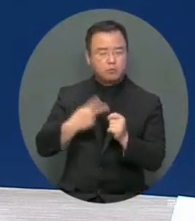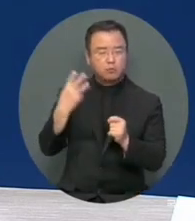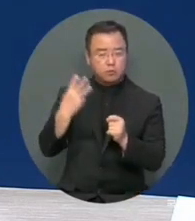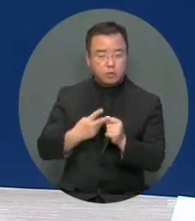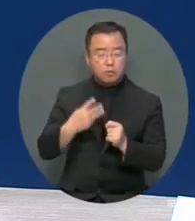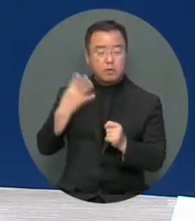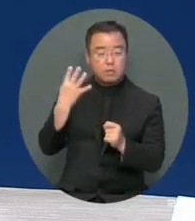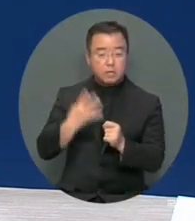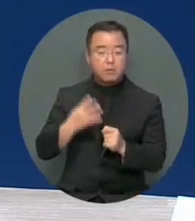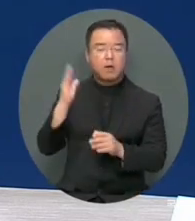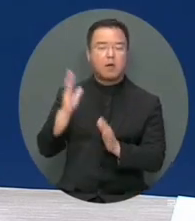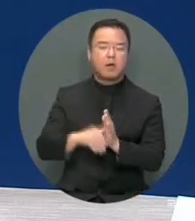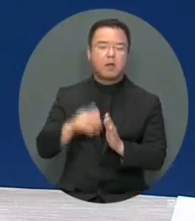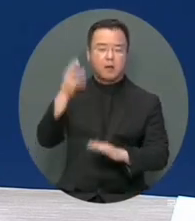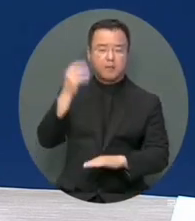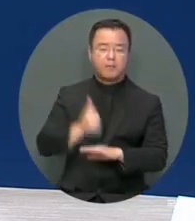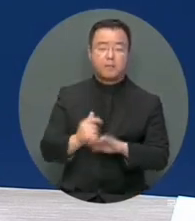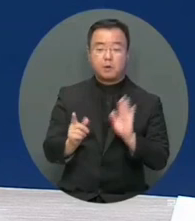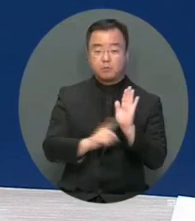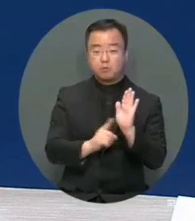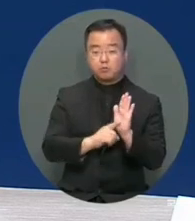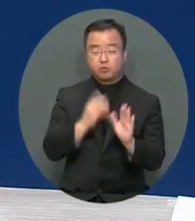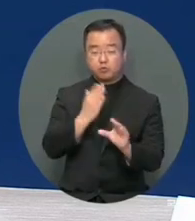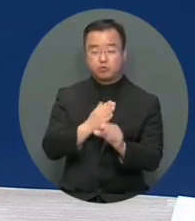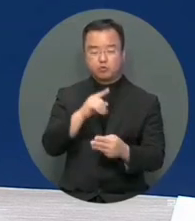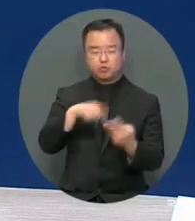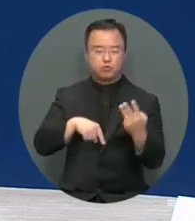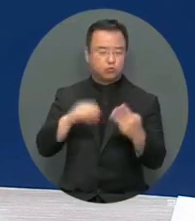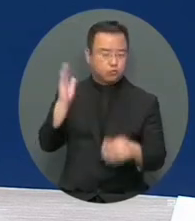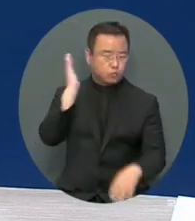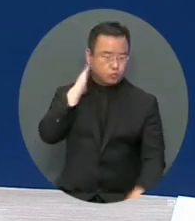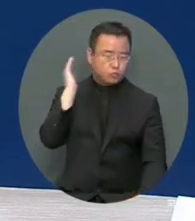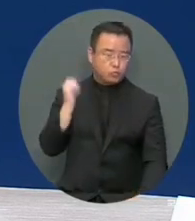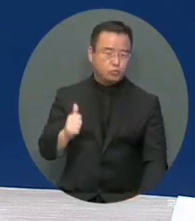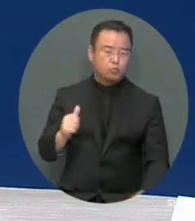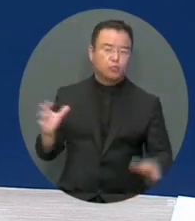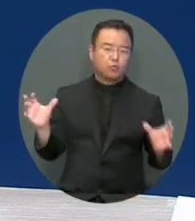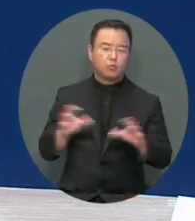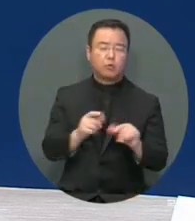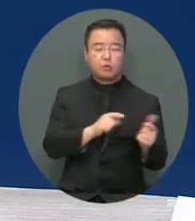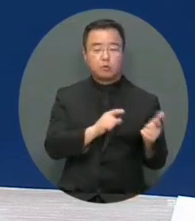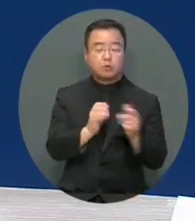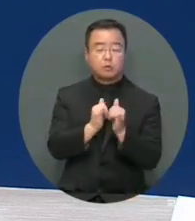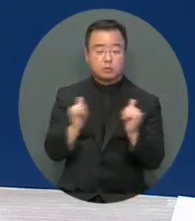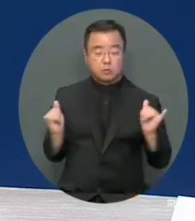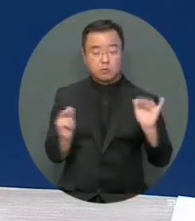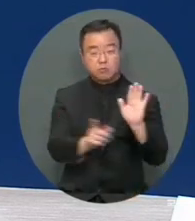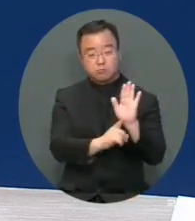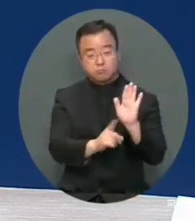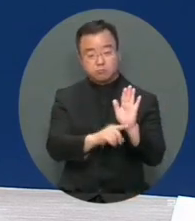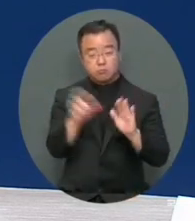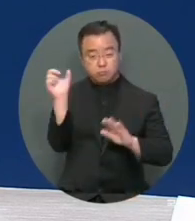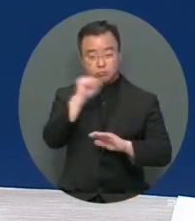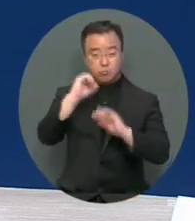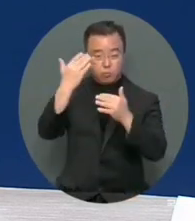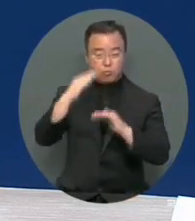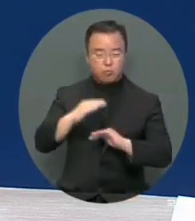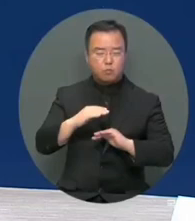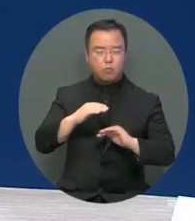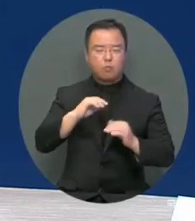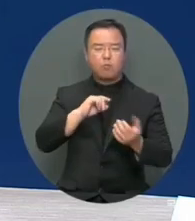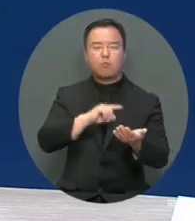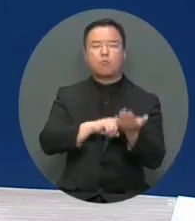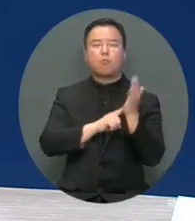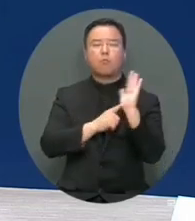지난번 마지막 프레젠테이션에서 윤석열 대통령을 포함한 이런 분들이 아주 좋은 반응을 보이고